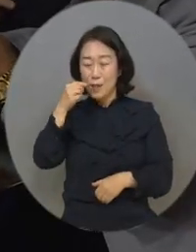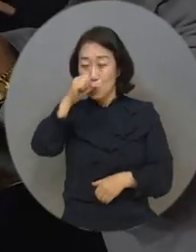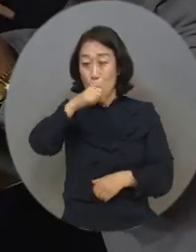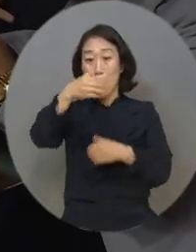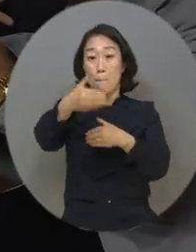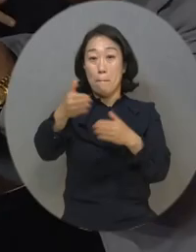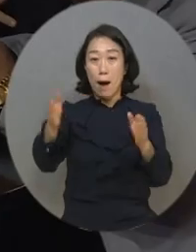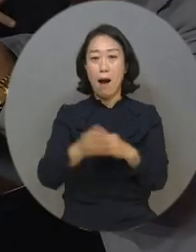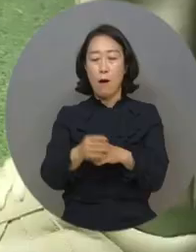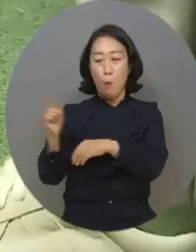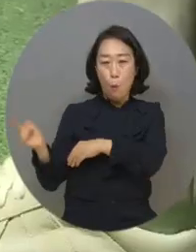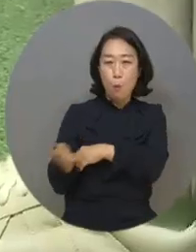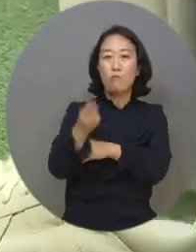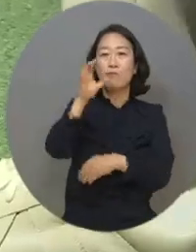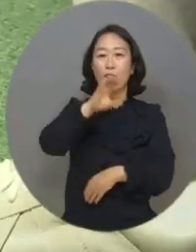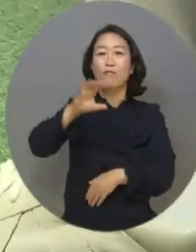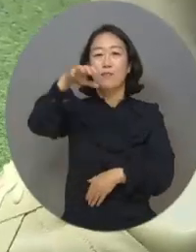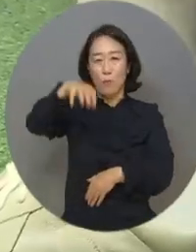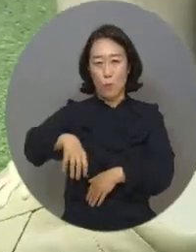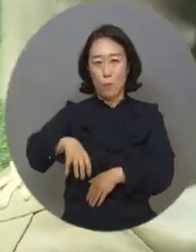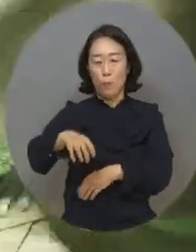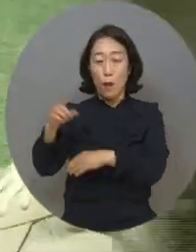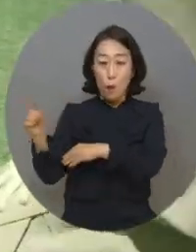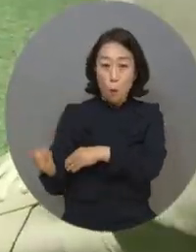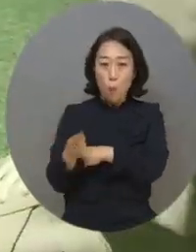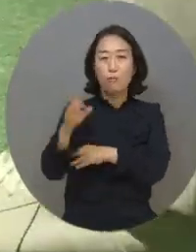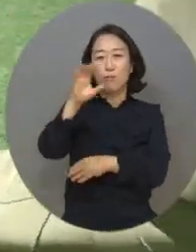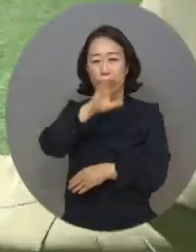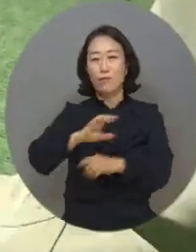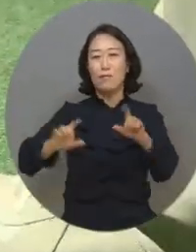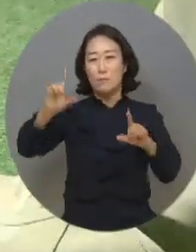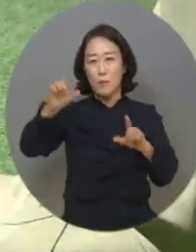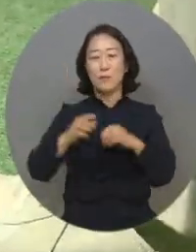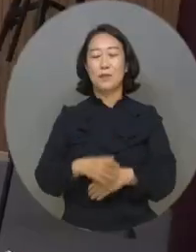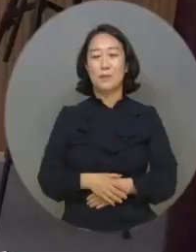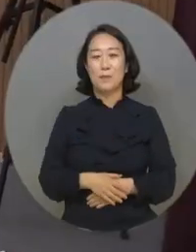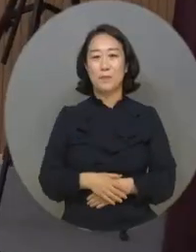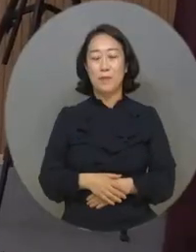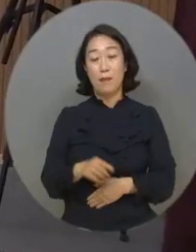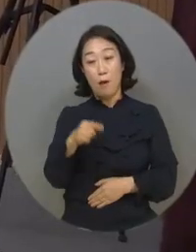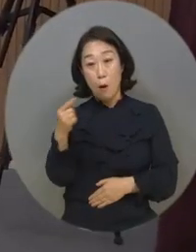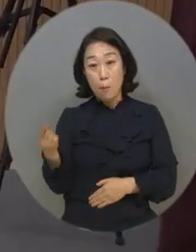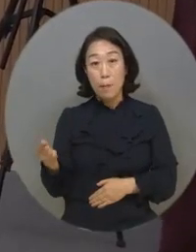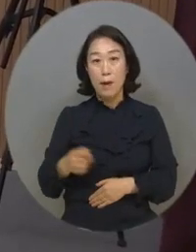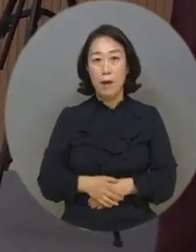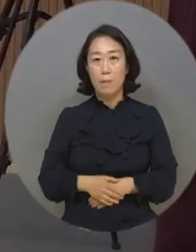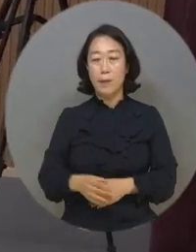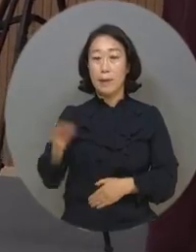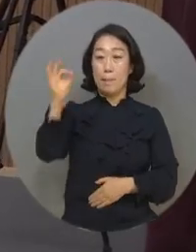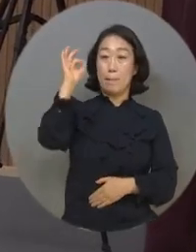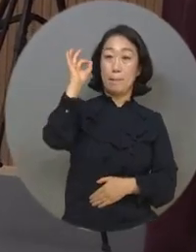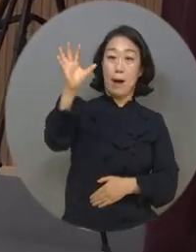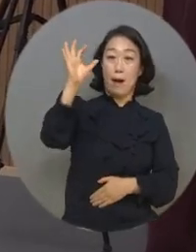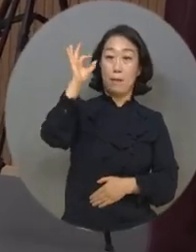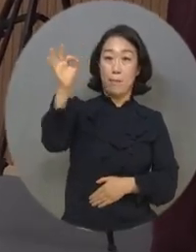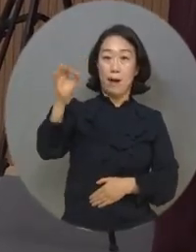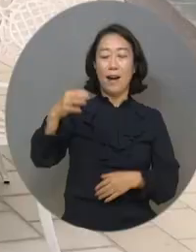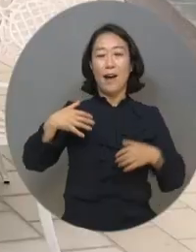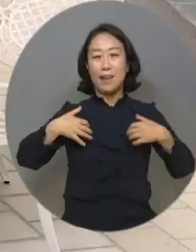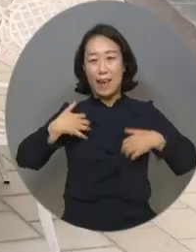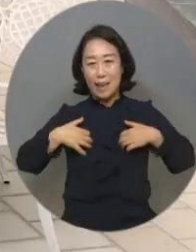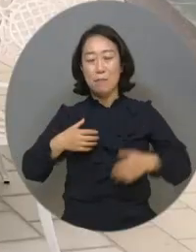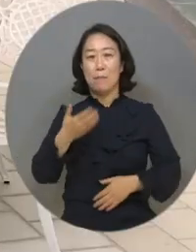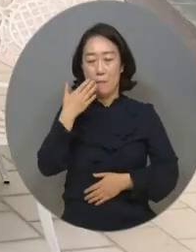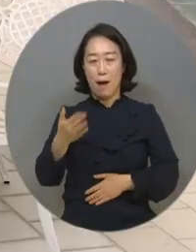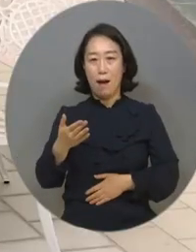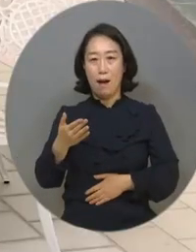파크 골프장. 이곳에선 골프 연습이 한창입니다. 그 옆에선 다트 게임을 할 수 있습니다.